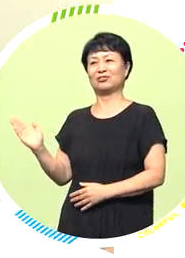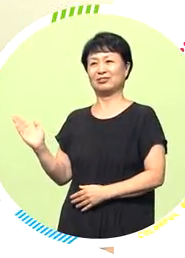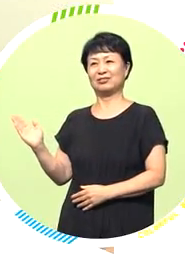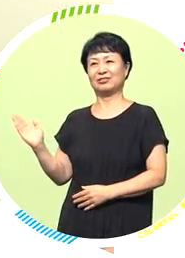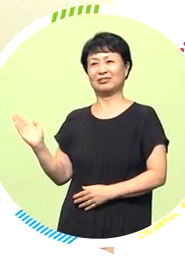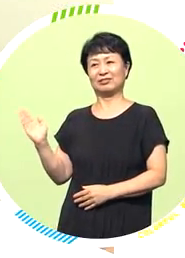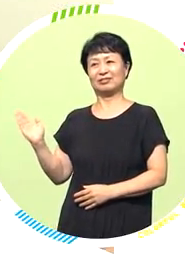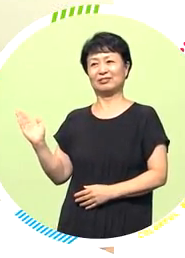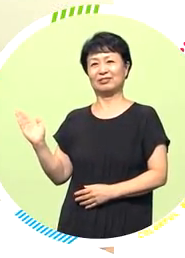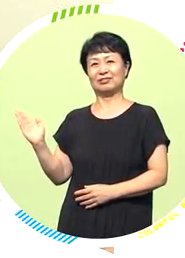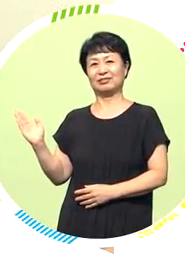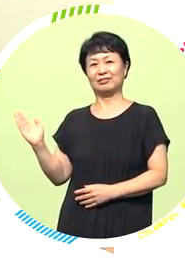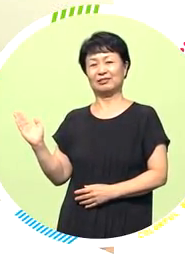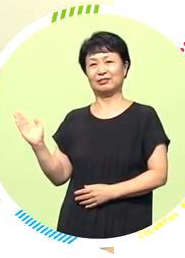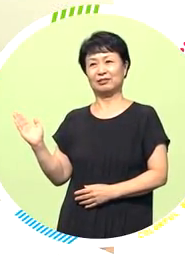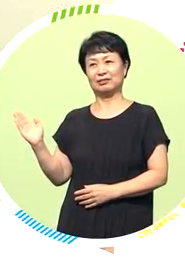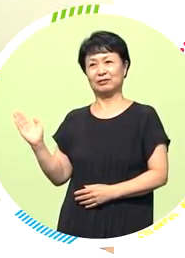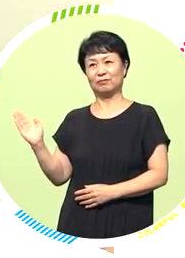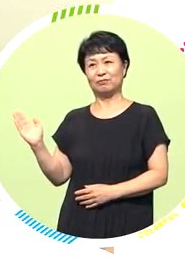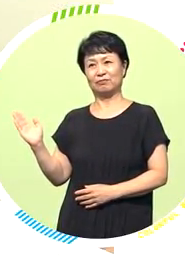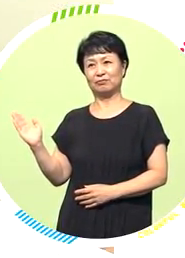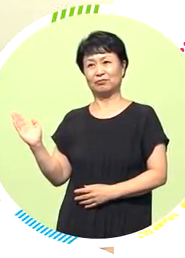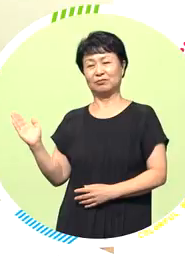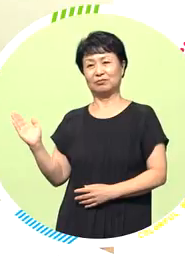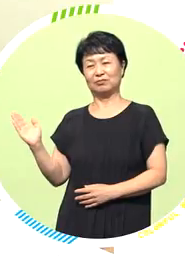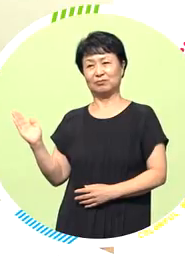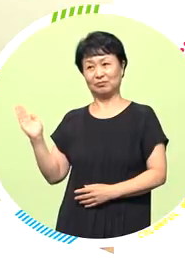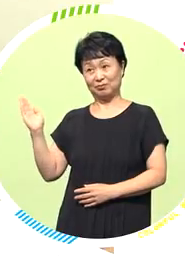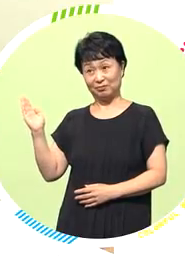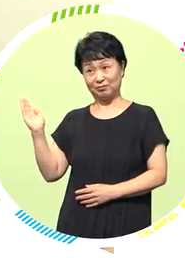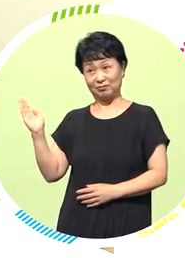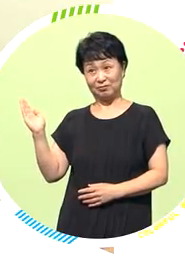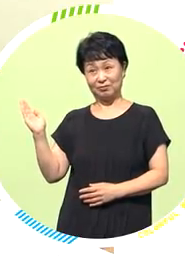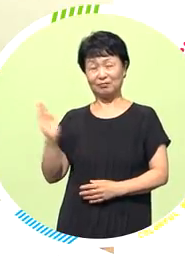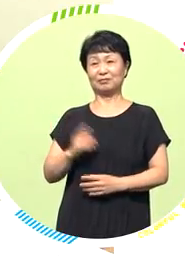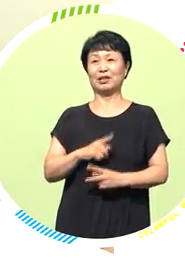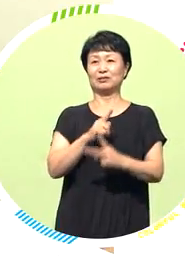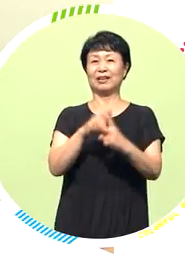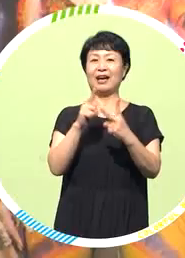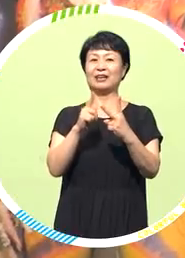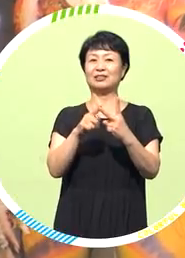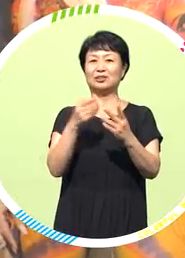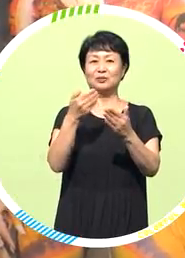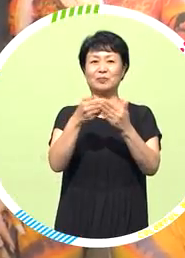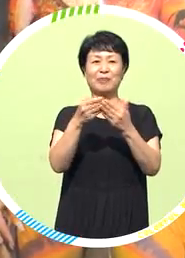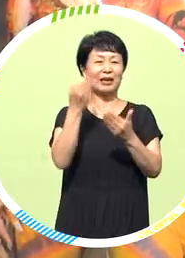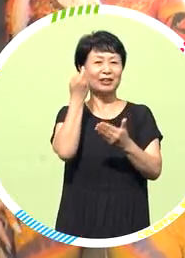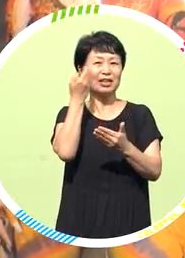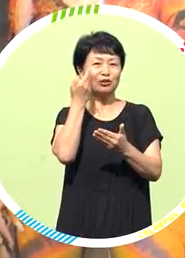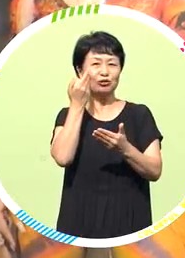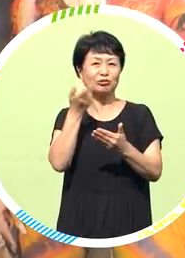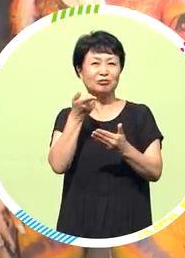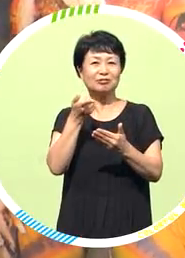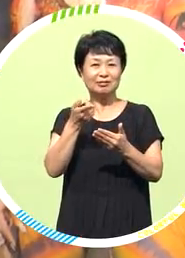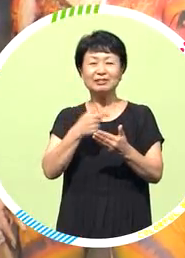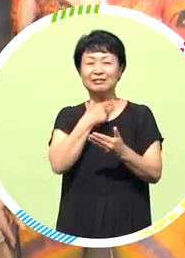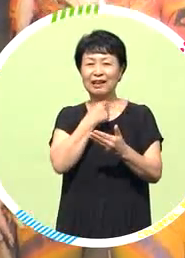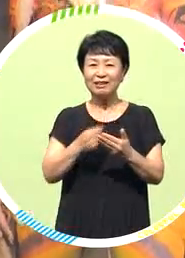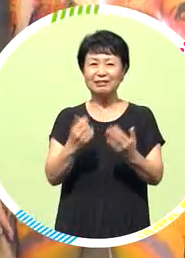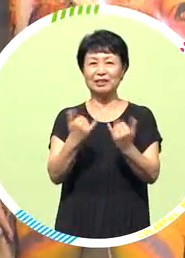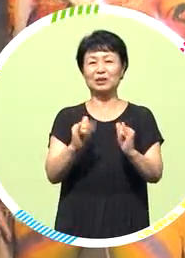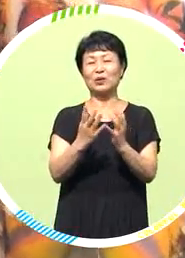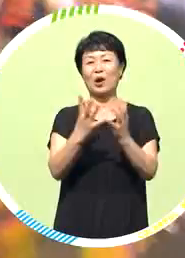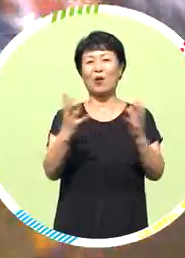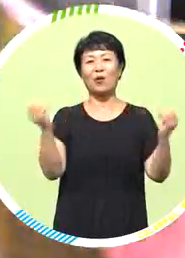旗と、うん、開催国の国旗とを、うん、多分両方ペイントして観戦したいっていう方が多いんじゃないかと